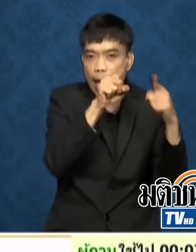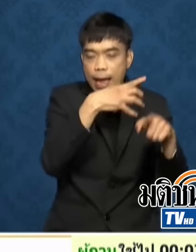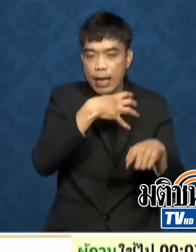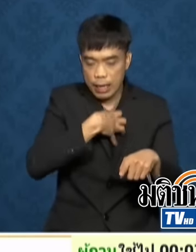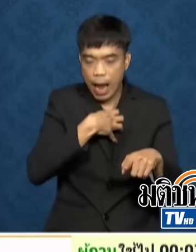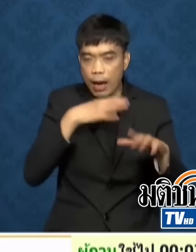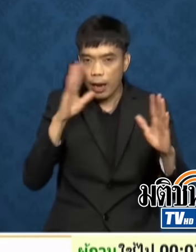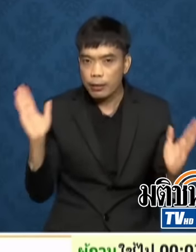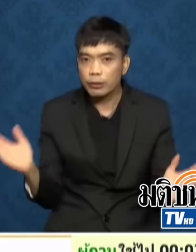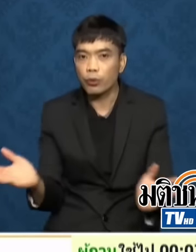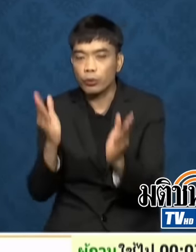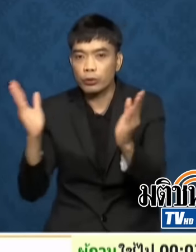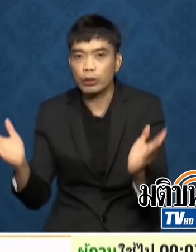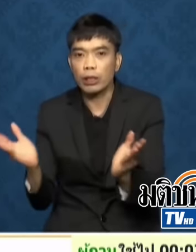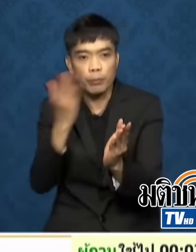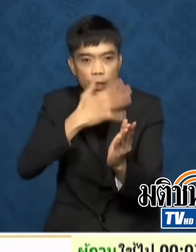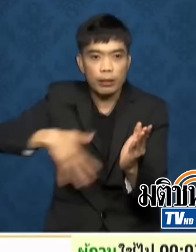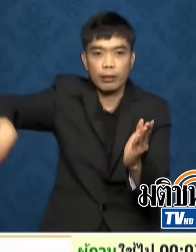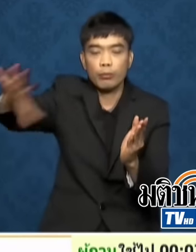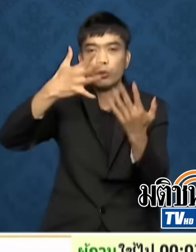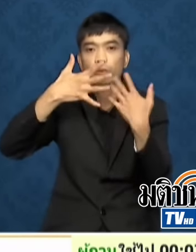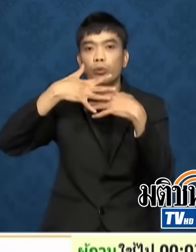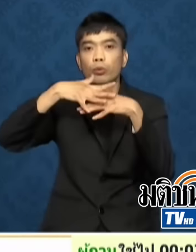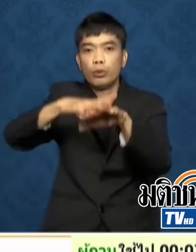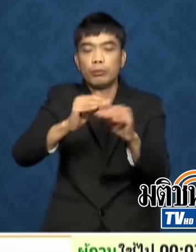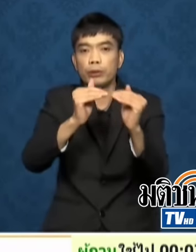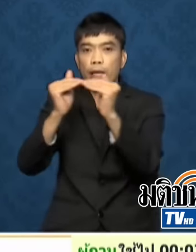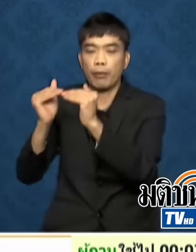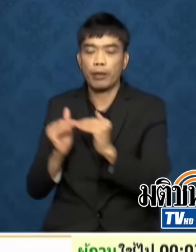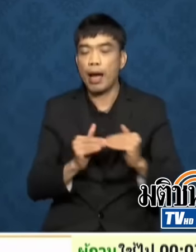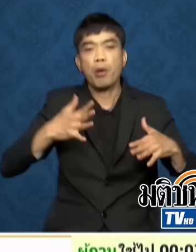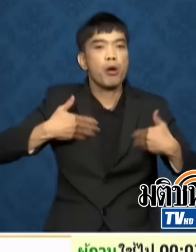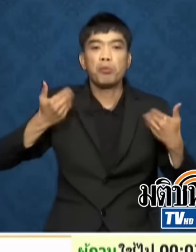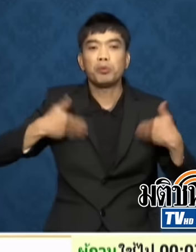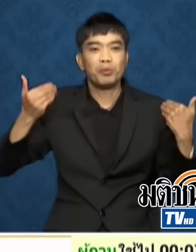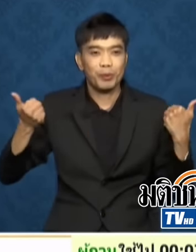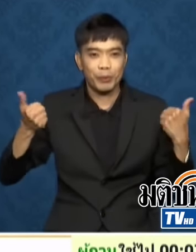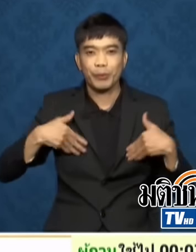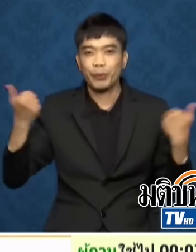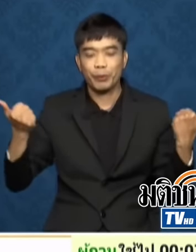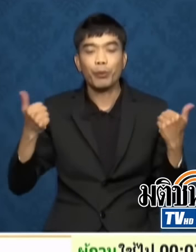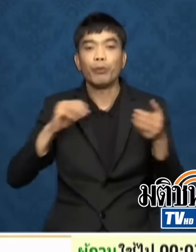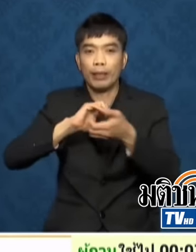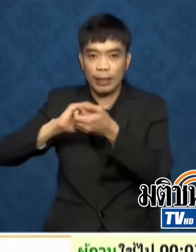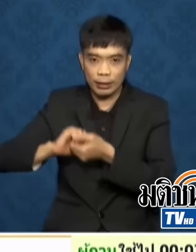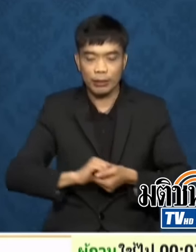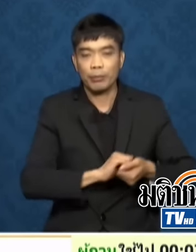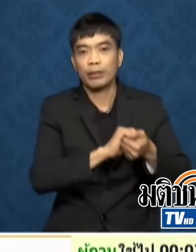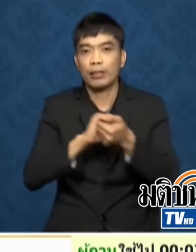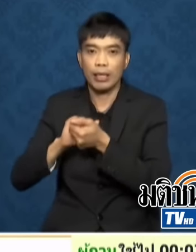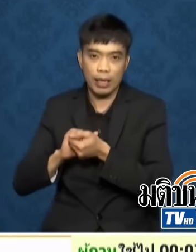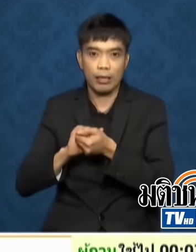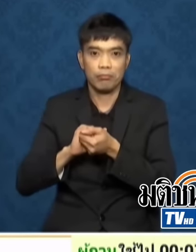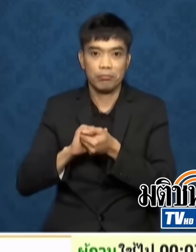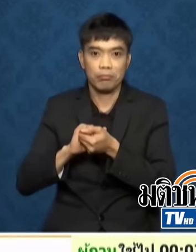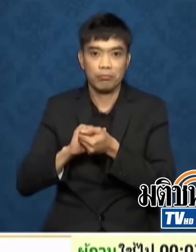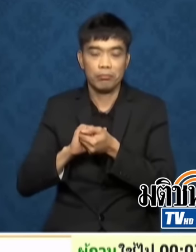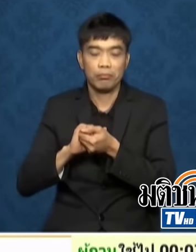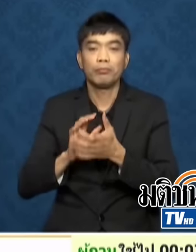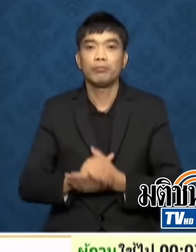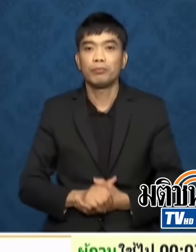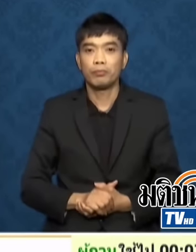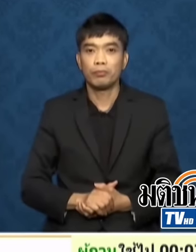ภาคส่วนอยู่ร่วมกันอย่างเป็นธรรมผาสุกและเกิดความสามัคคีด้วยกันท่านประธานที่